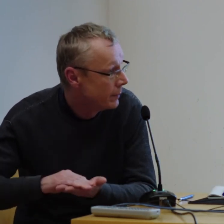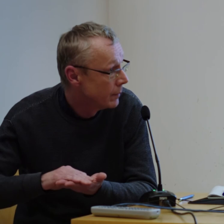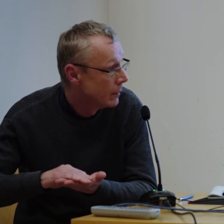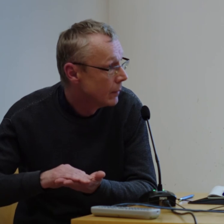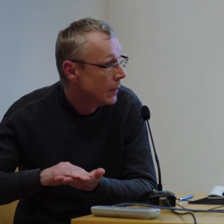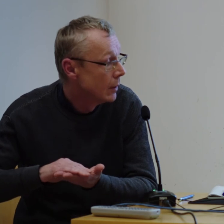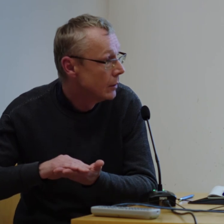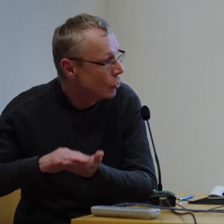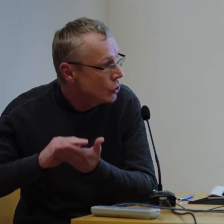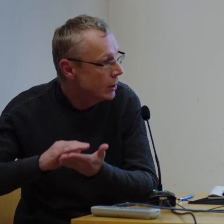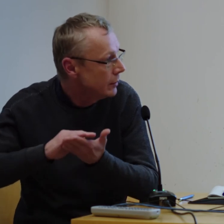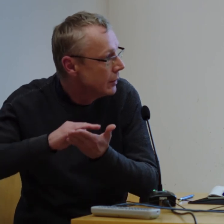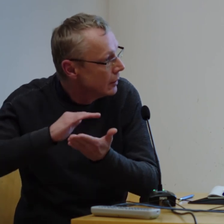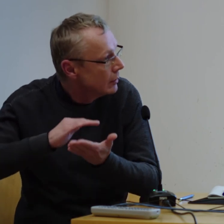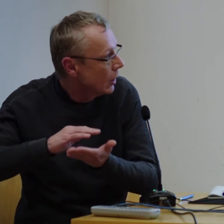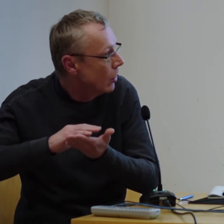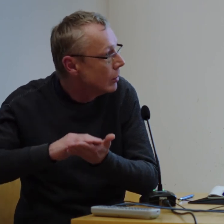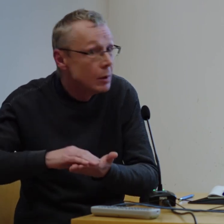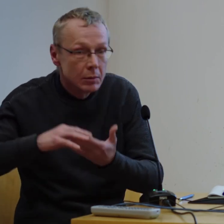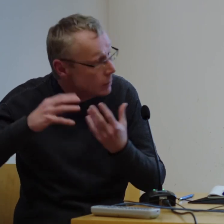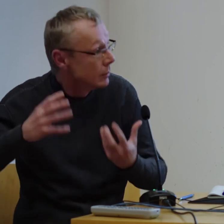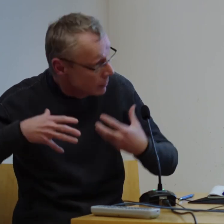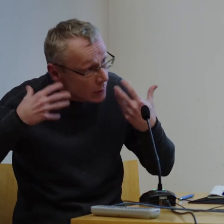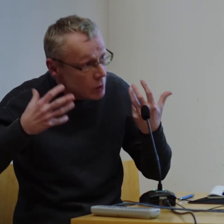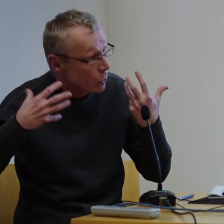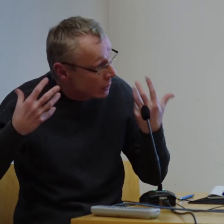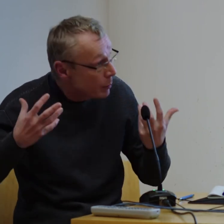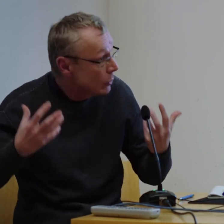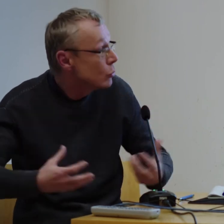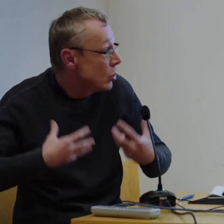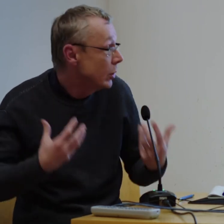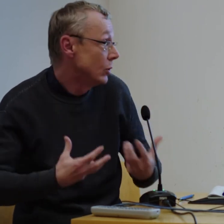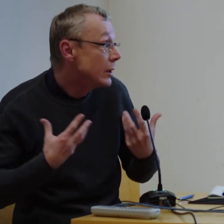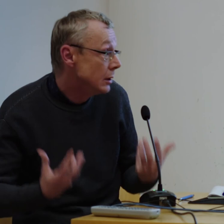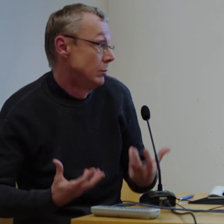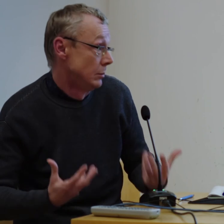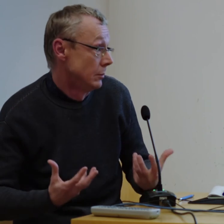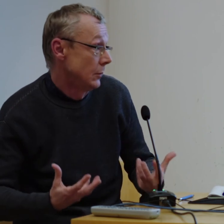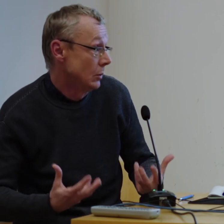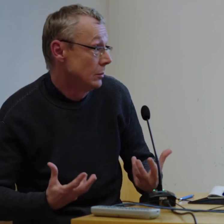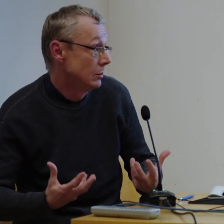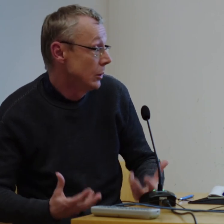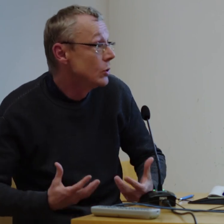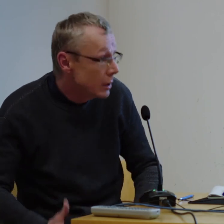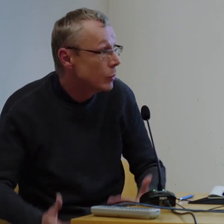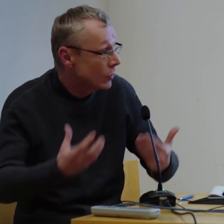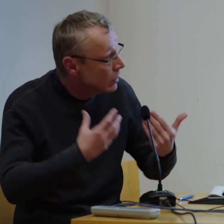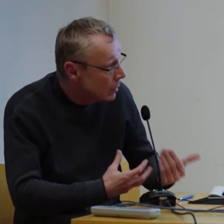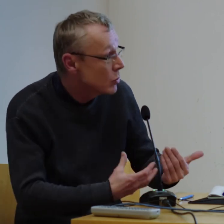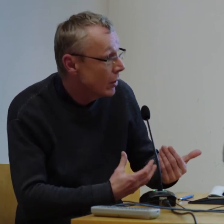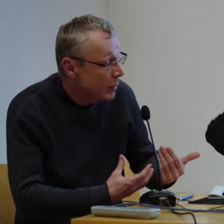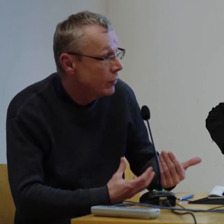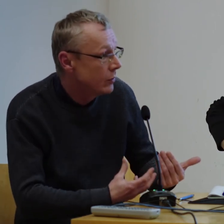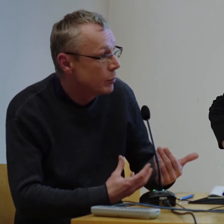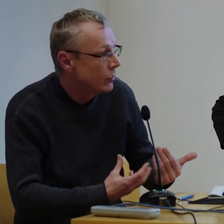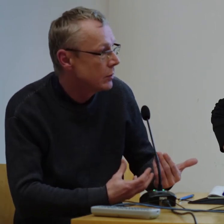hudbě. Což je, jako, když se to interpretuju, čím je to daný. Jo? Je to daný prostě tím,